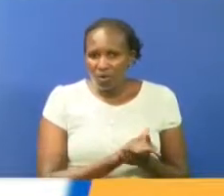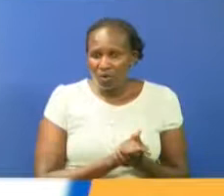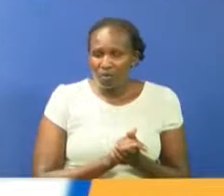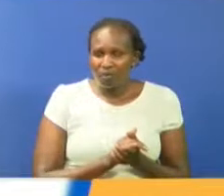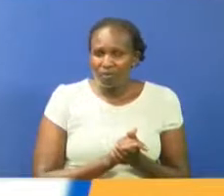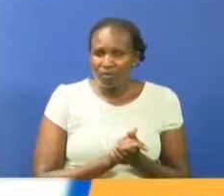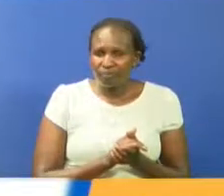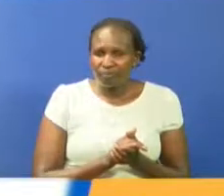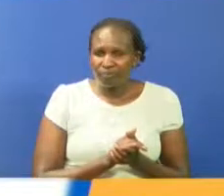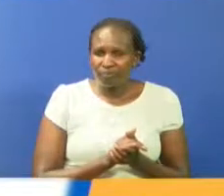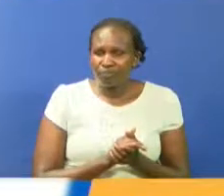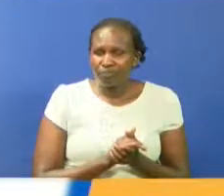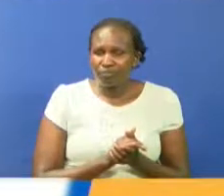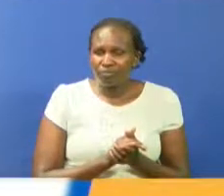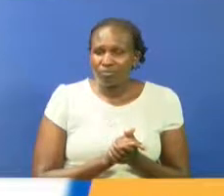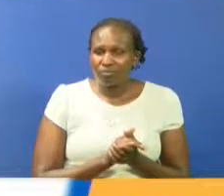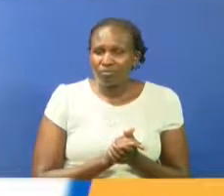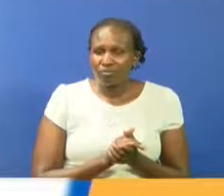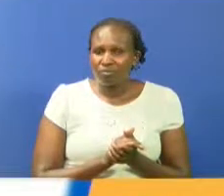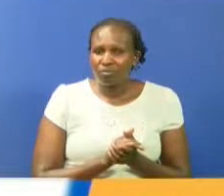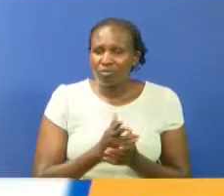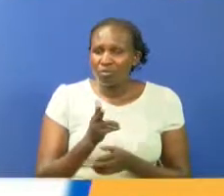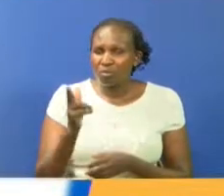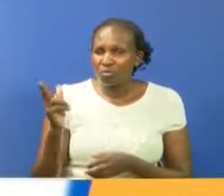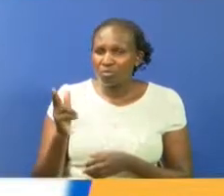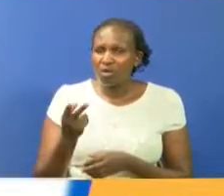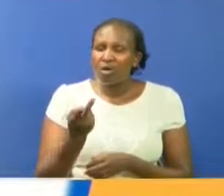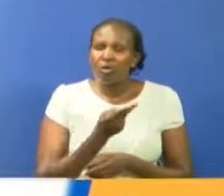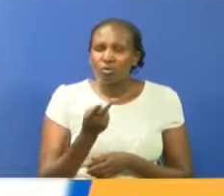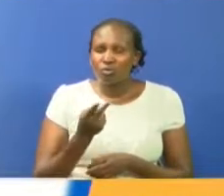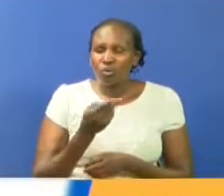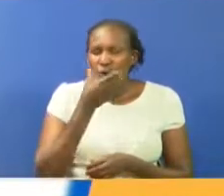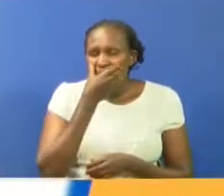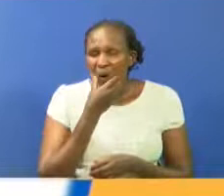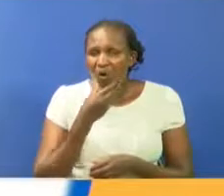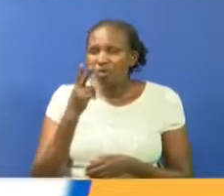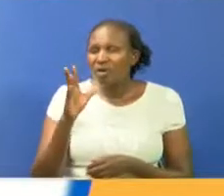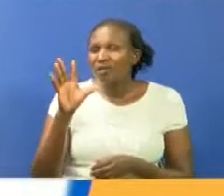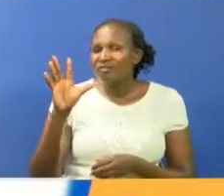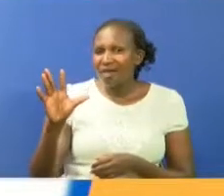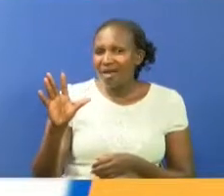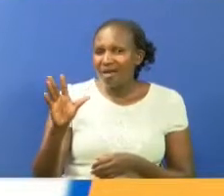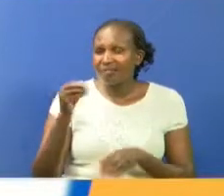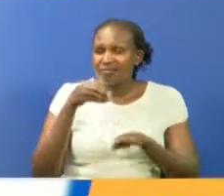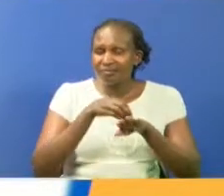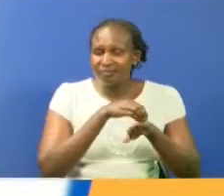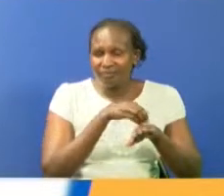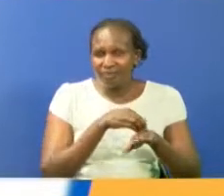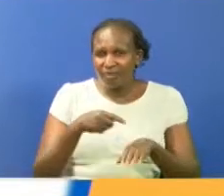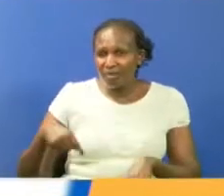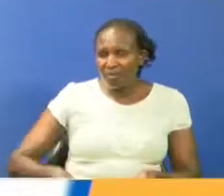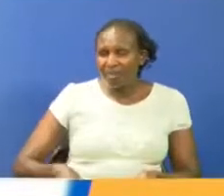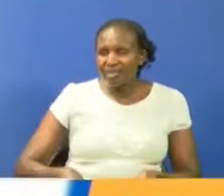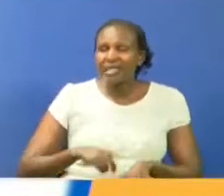manyanga, hapo ndo nilikutana na risasi. Nilipigwa risasi. Mwathiriwa huyu mwenye umri wa miaka 25 anauguza jeraha la paja